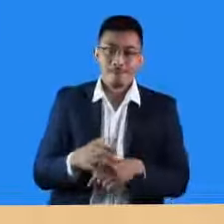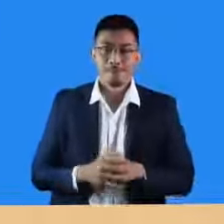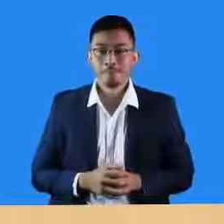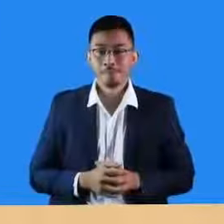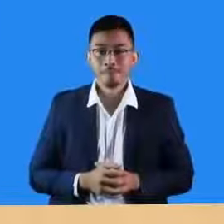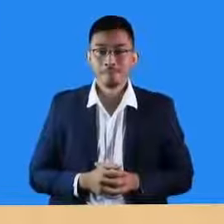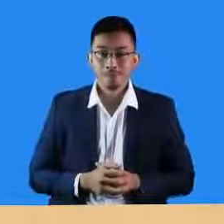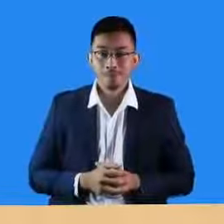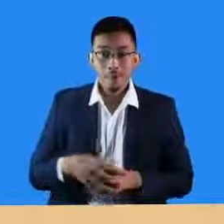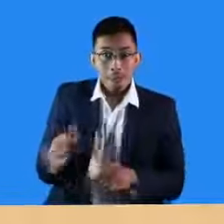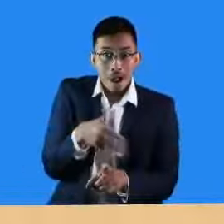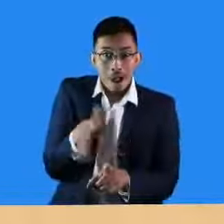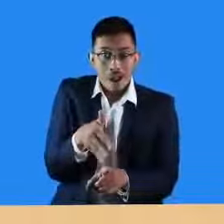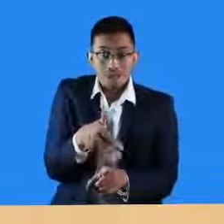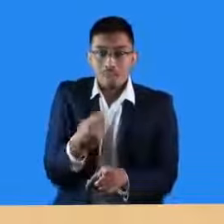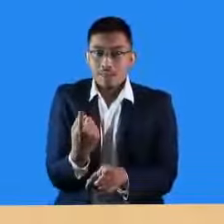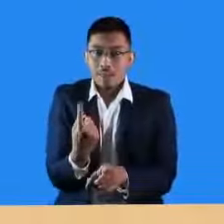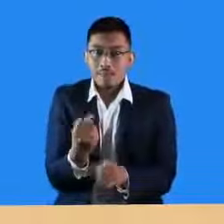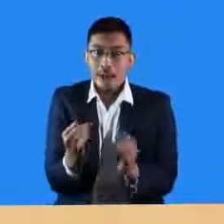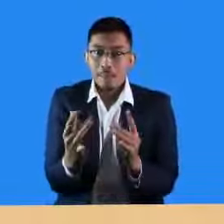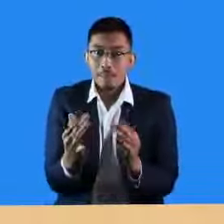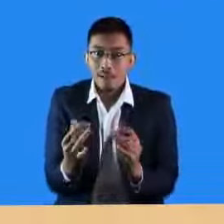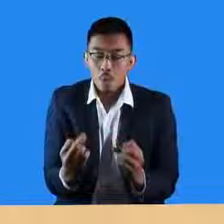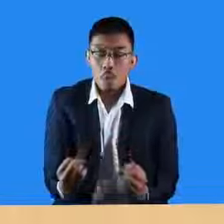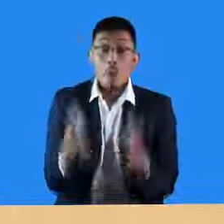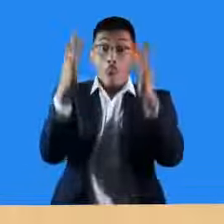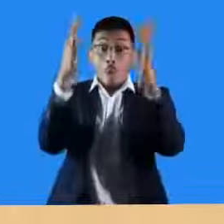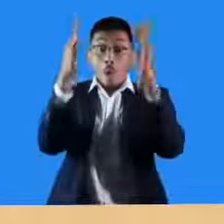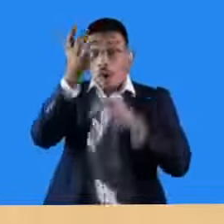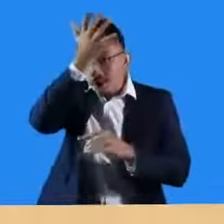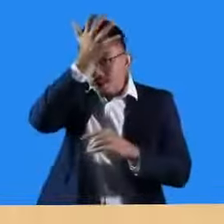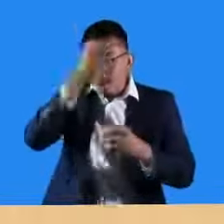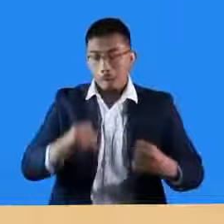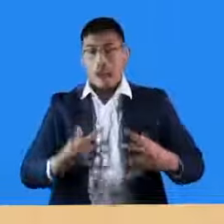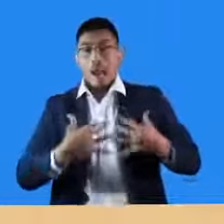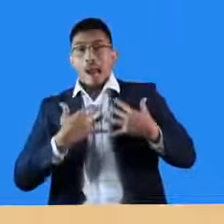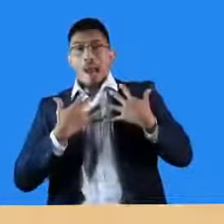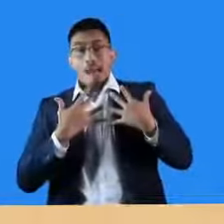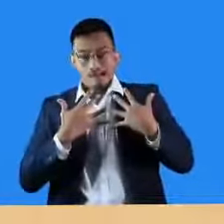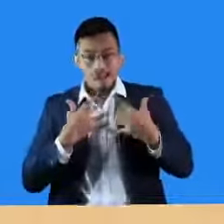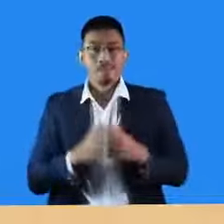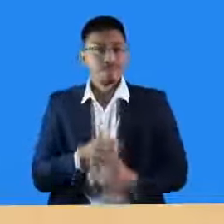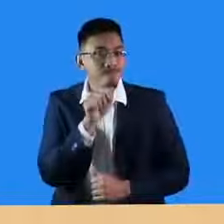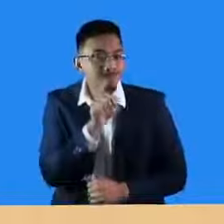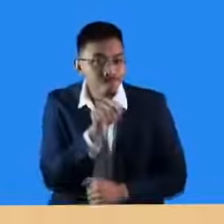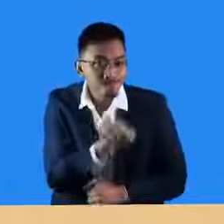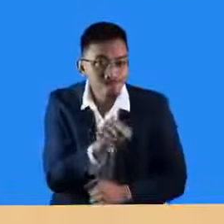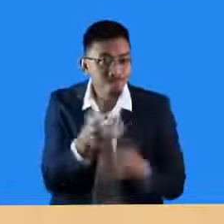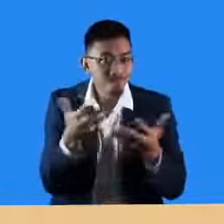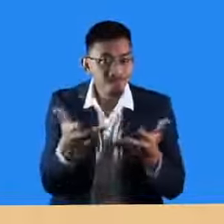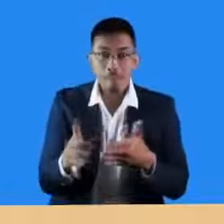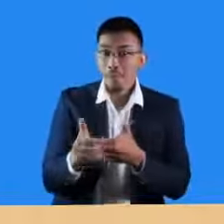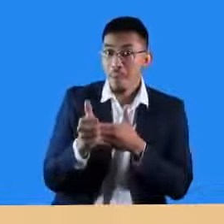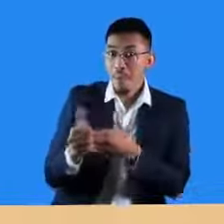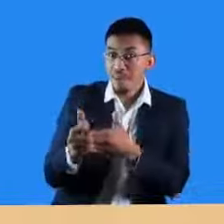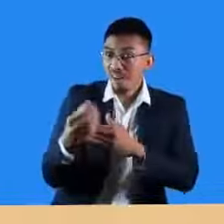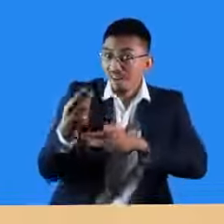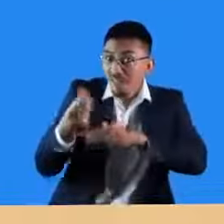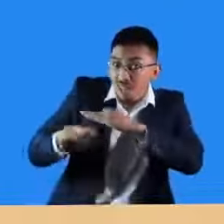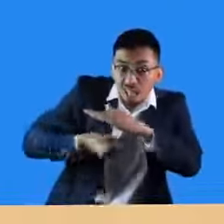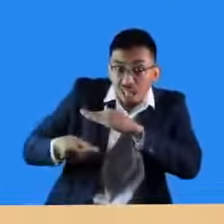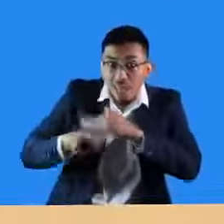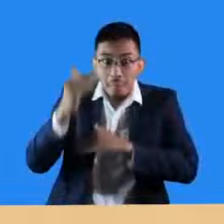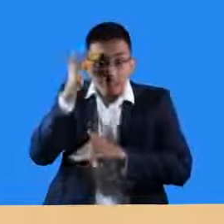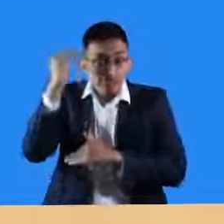dipanggang. Seketika api panggang itu meluap dan membakar raja yang licik. Inilah hukuman bagi pemimpin yang menerima sogok